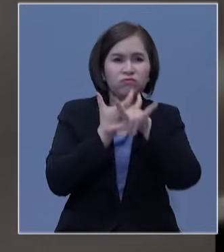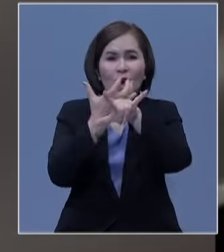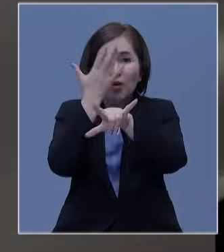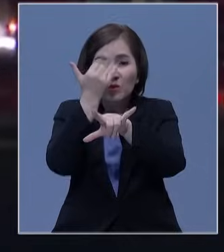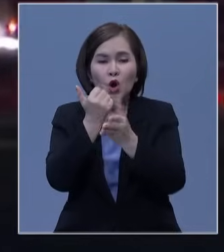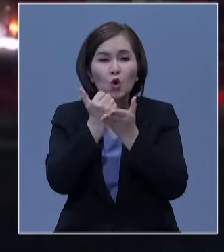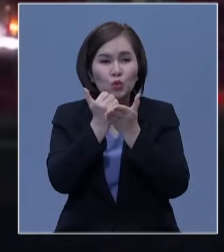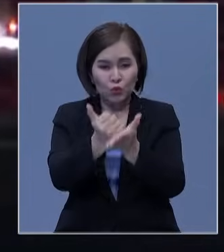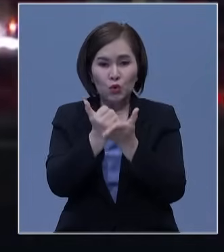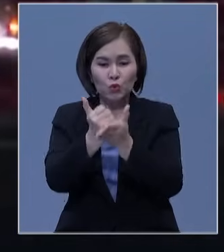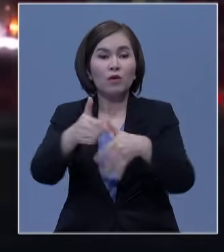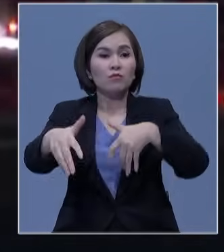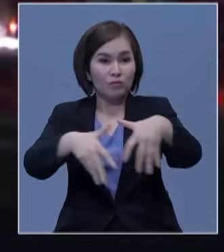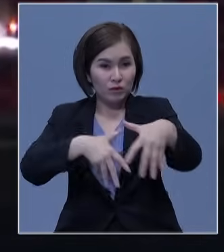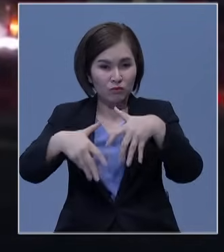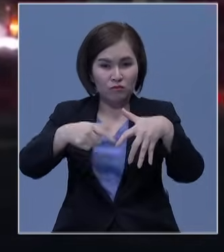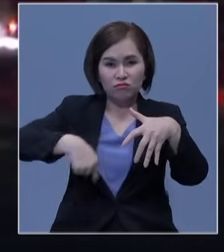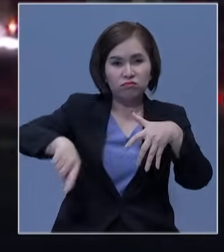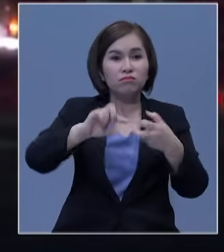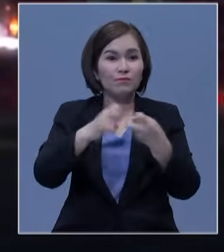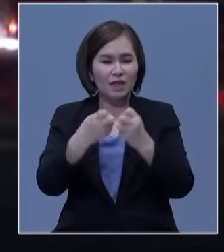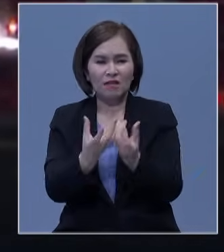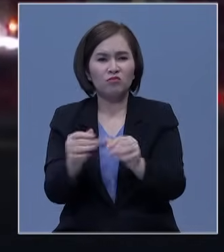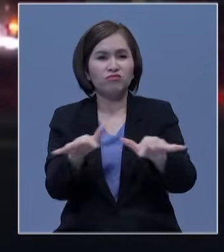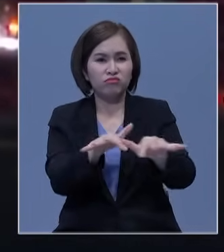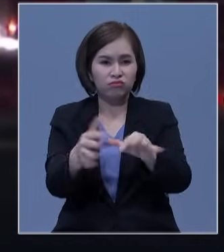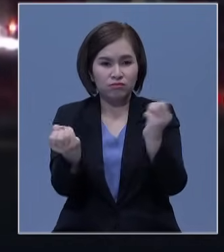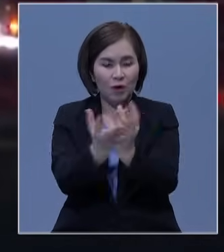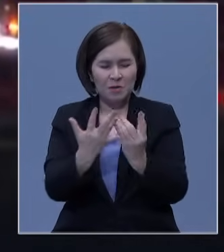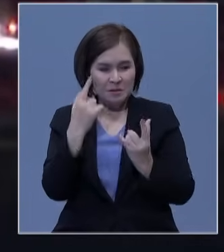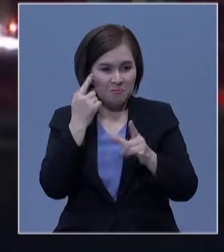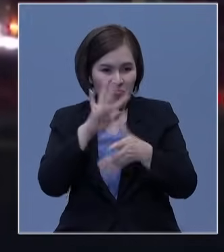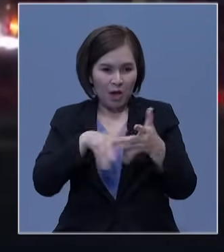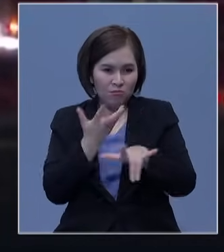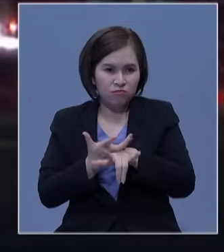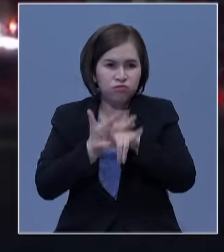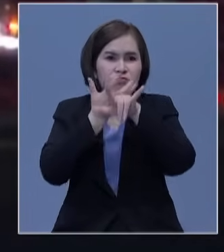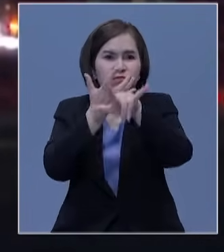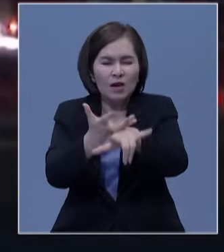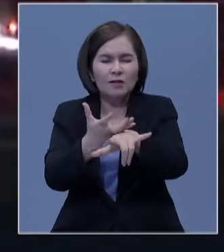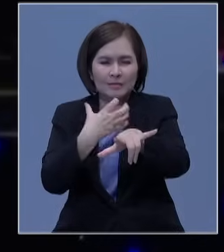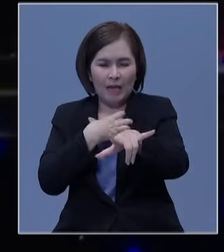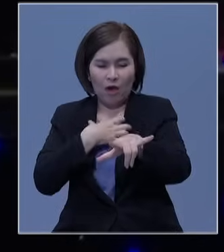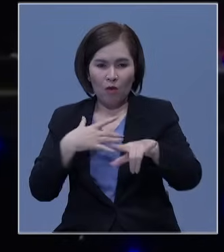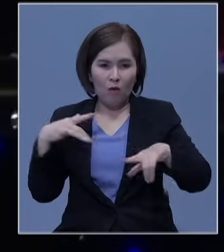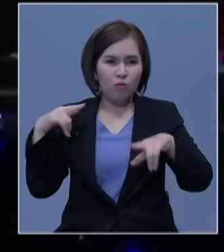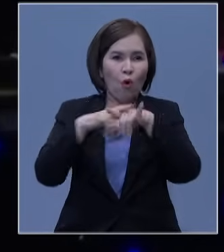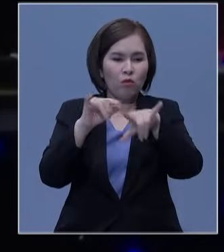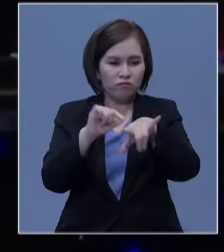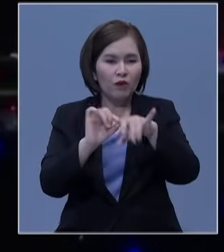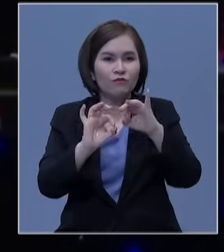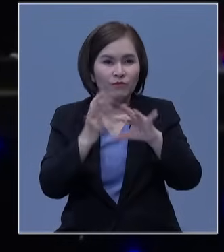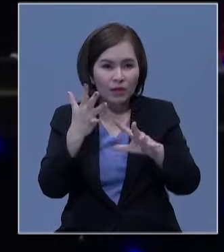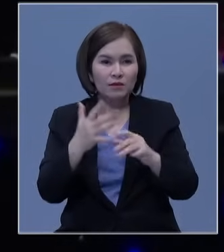าตะเพื่อส่งความช่วยเหลือให้กับผู้ประสบภัยแผ่นดินไหวอย่างที่คุณจอยบอกนะครับก็ติดไฟไหม้ลุกไฟลุกไหม้เหมือนกัน